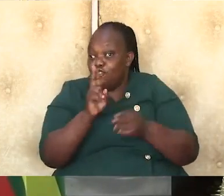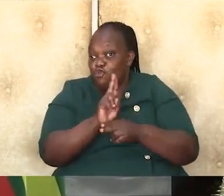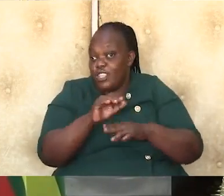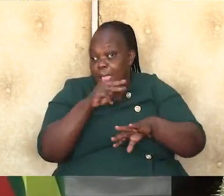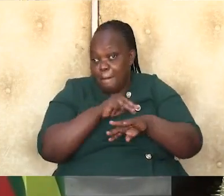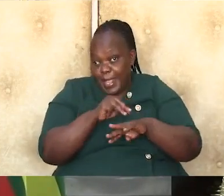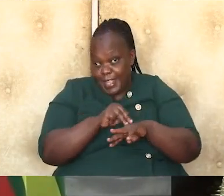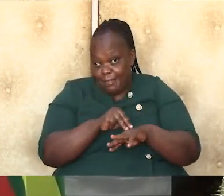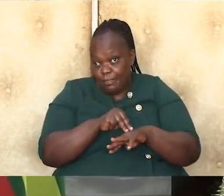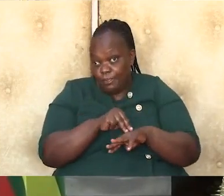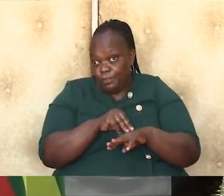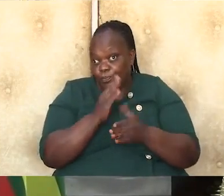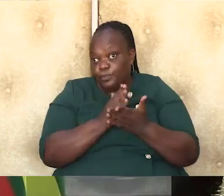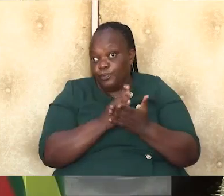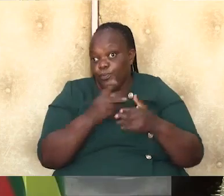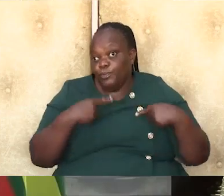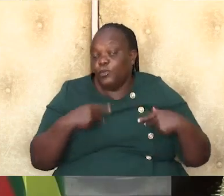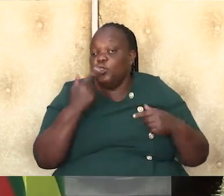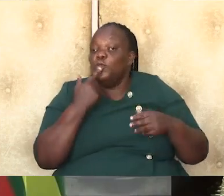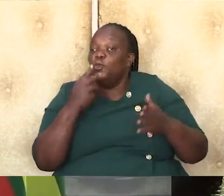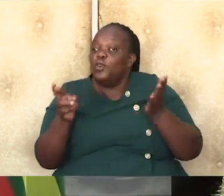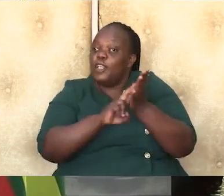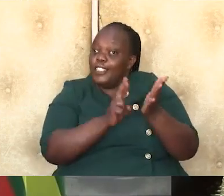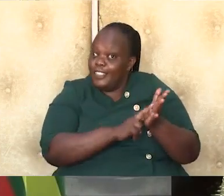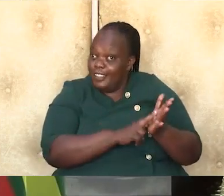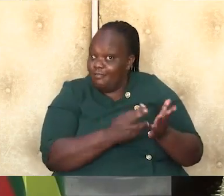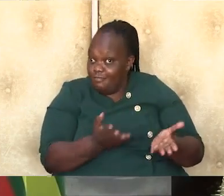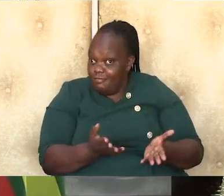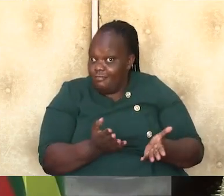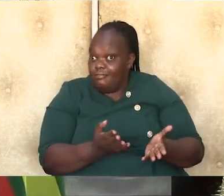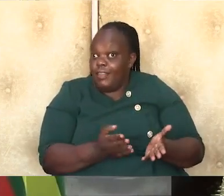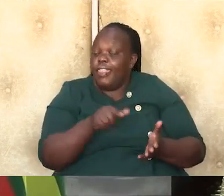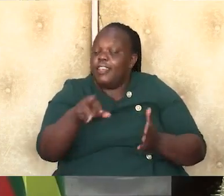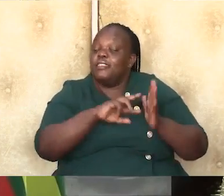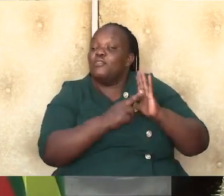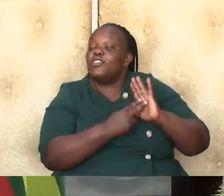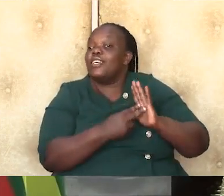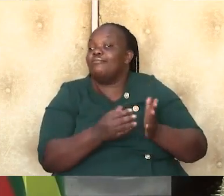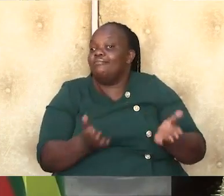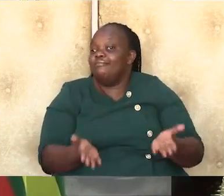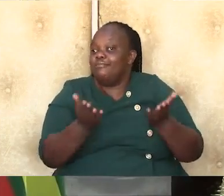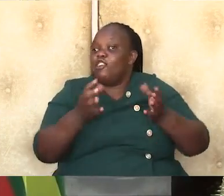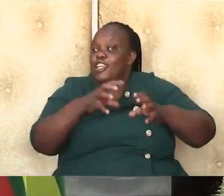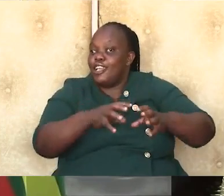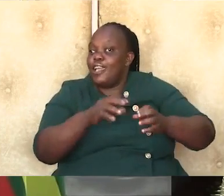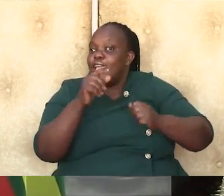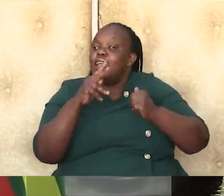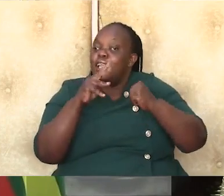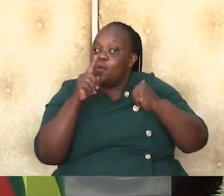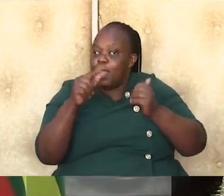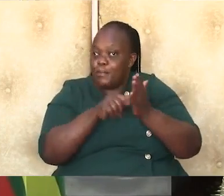M-Pesa, na tayari wale ambao wameweza kusajiliwa katika mradi huu wa Inua Jamii ni watu